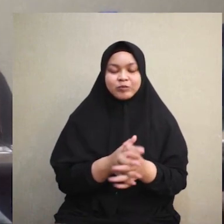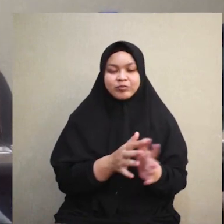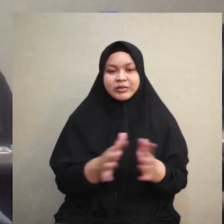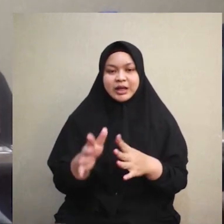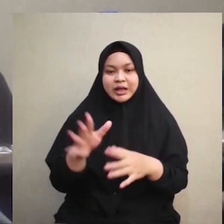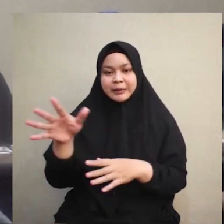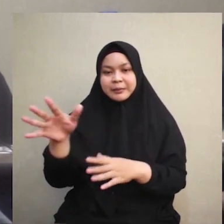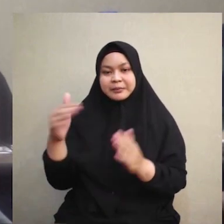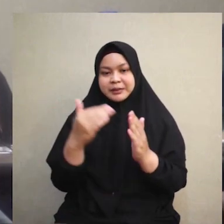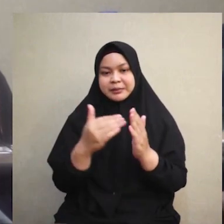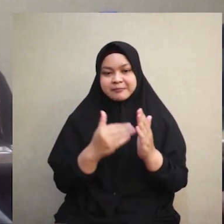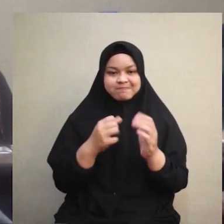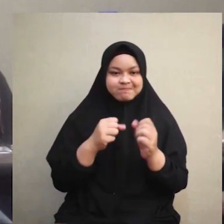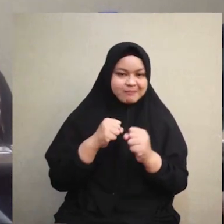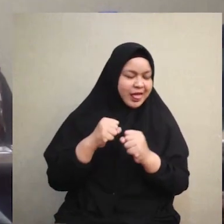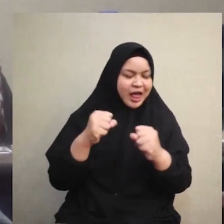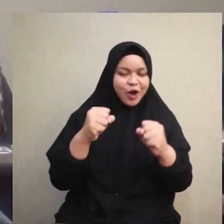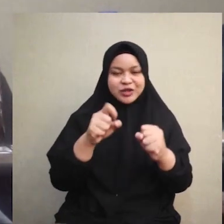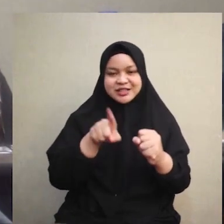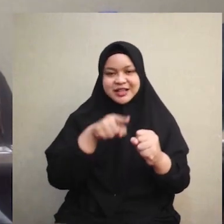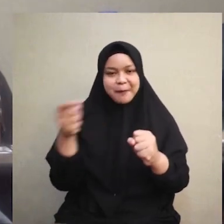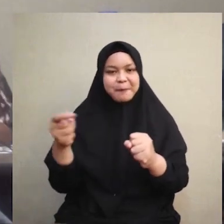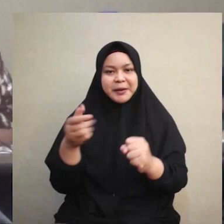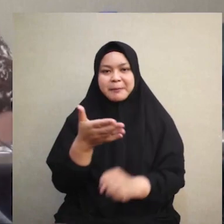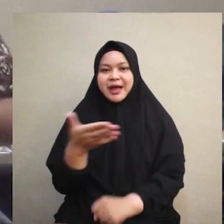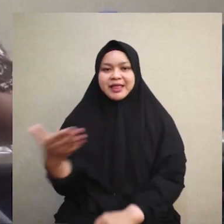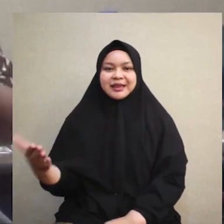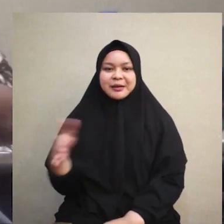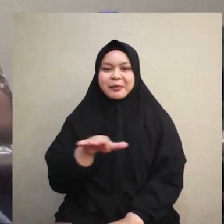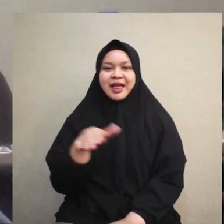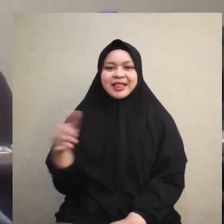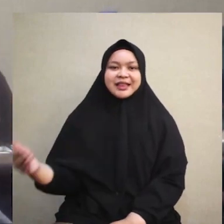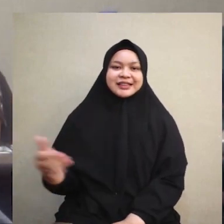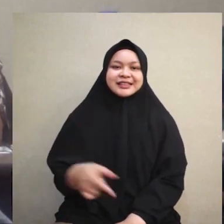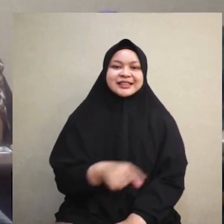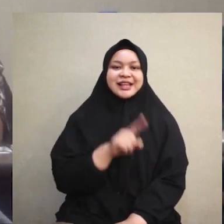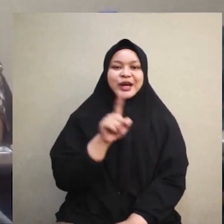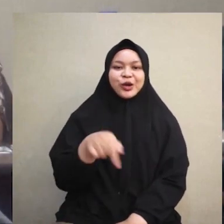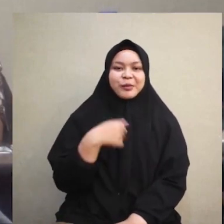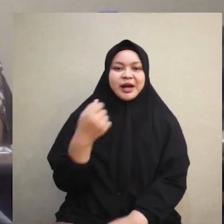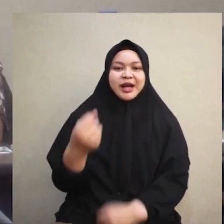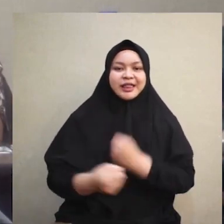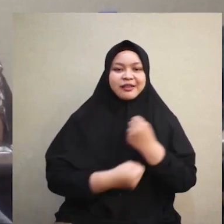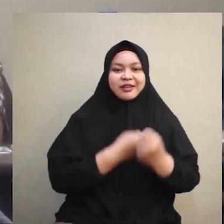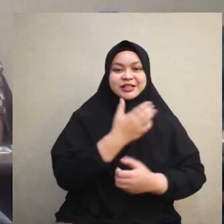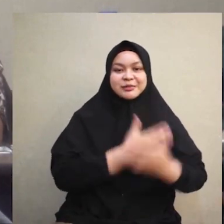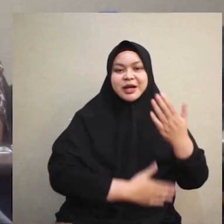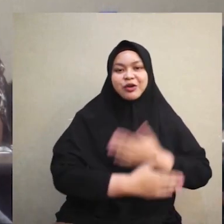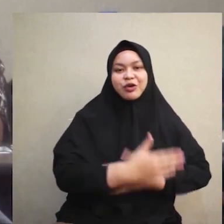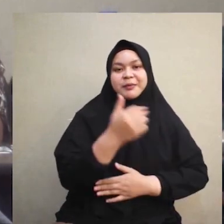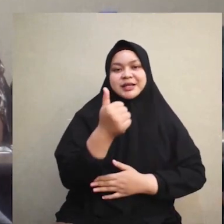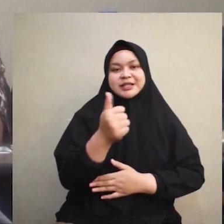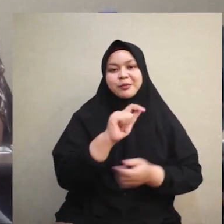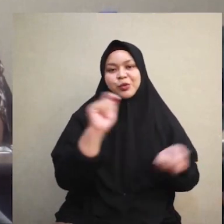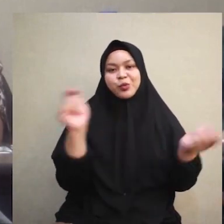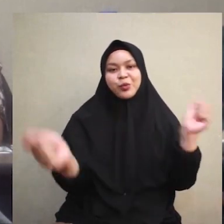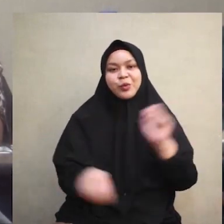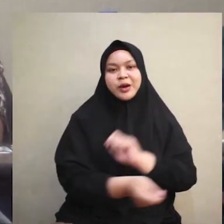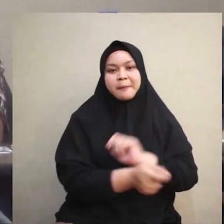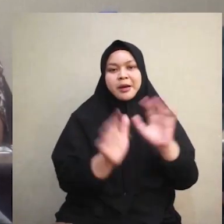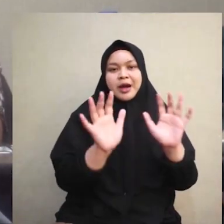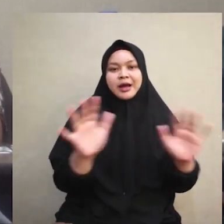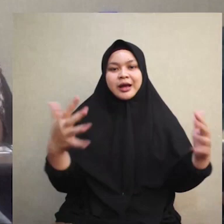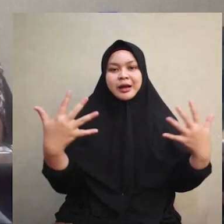dengan prinsip melawan lah sampai mati ya jadi karena memang aktivisme difabel ini bisa dan telah mengubah sejumlah